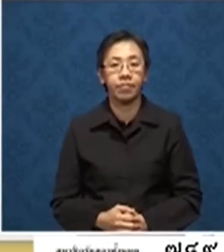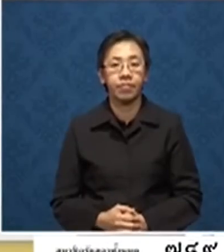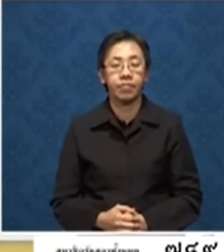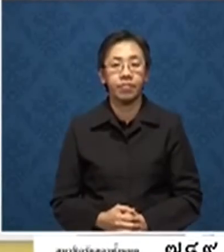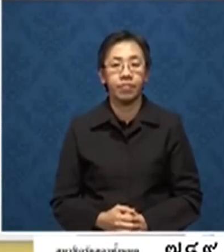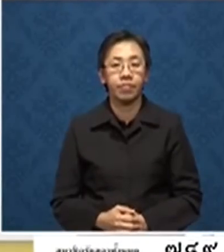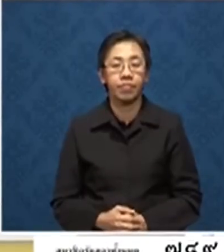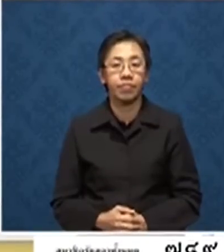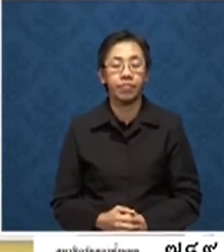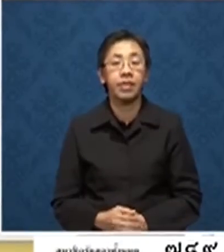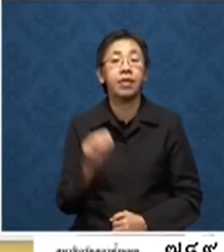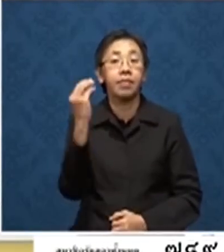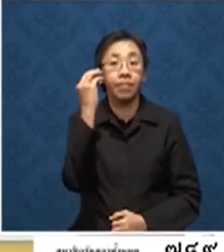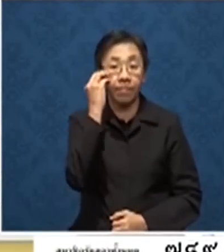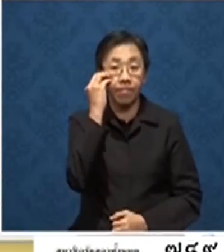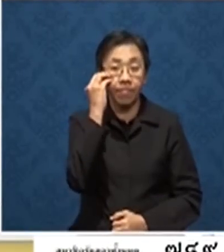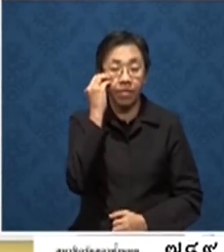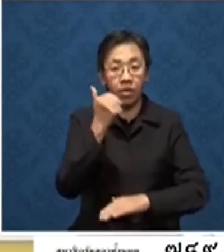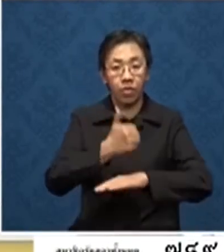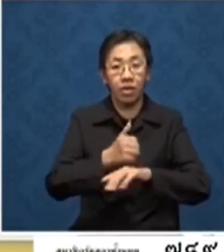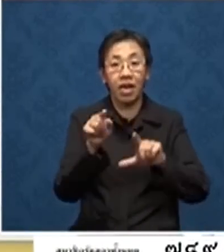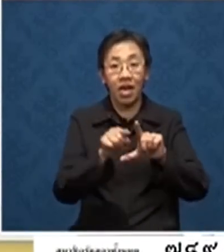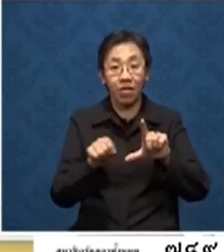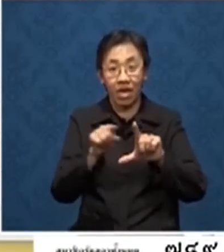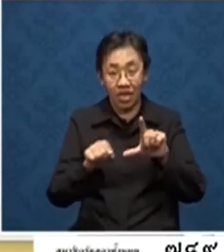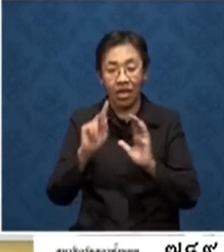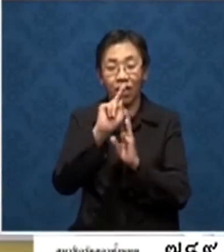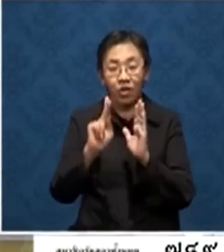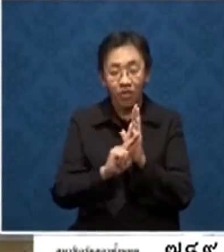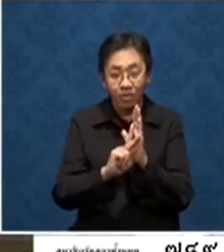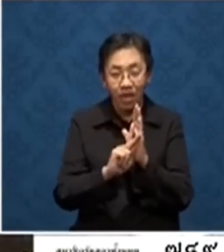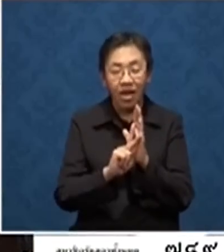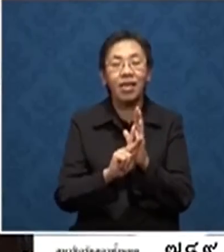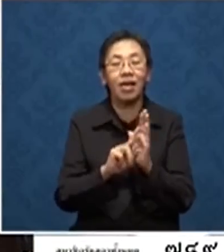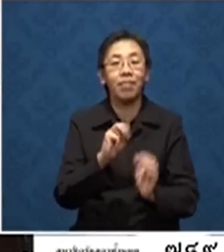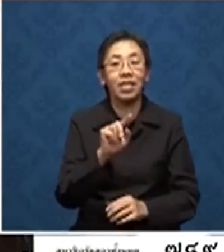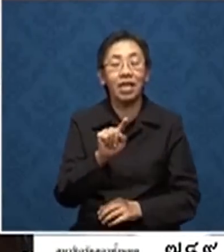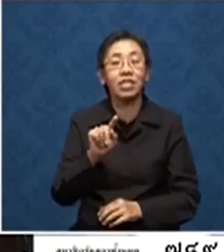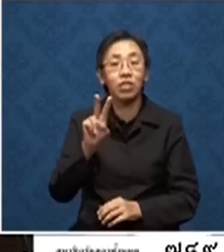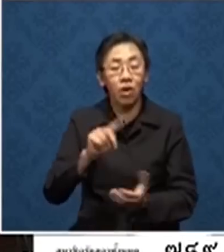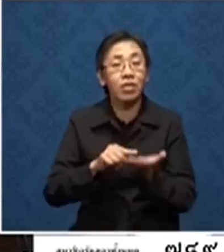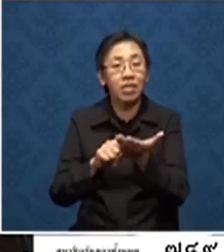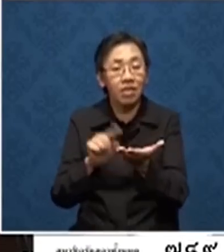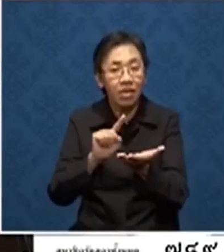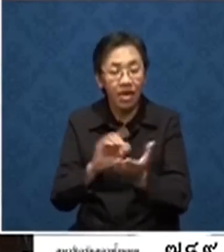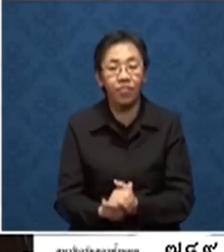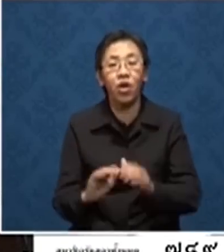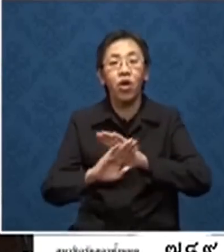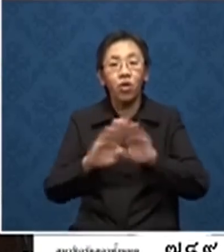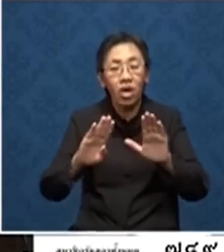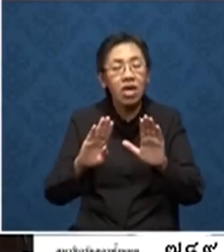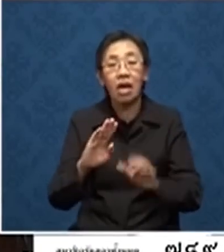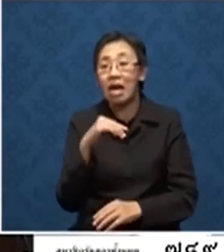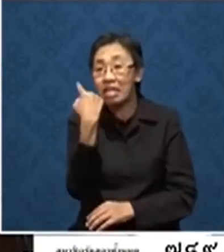นายพิธาลิ้มเจริญรัตน์หัวหน้าพรรคก้าวไกลเคยเสนอร่างกฎหมายประมวลกฎหมายอาญามาตรา112ว่ายกเลิกความผิด